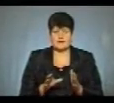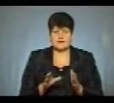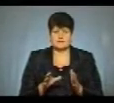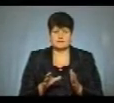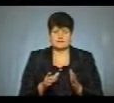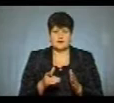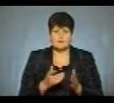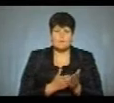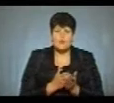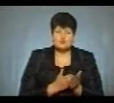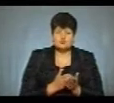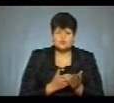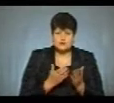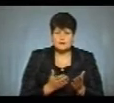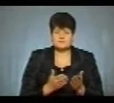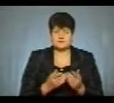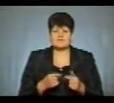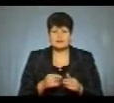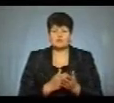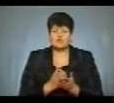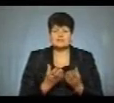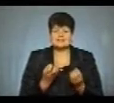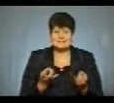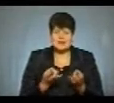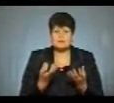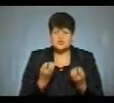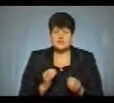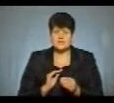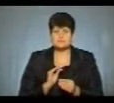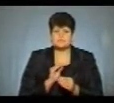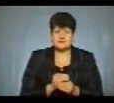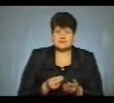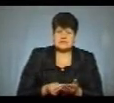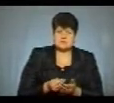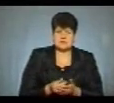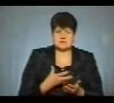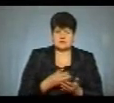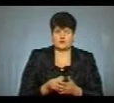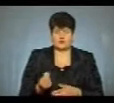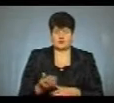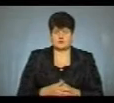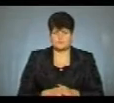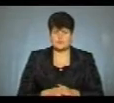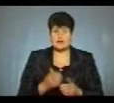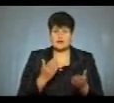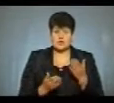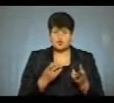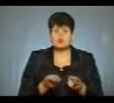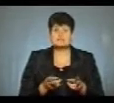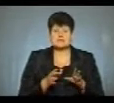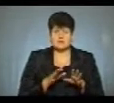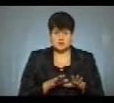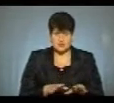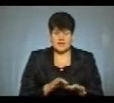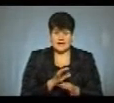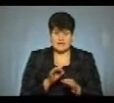енергоносіїв чи послуги, по якому виду послуги потрібно ще доплатити з власних коштів. Якщо ж залишається